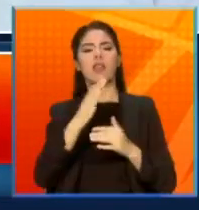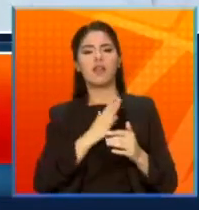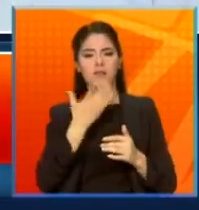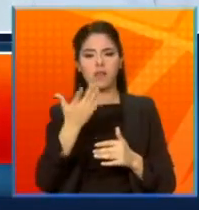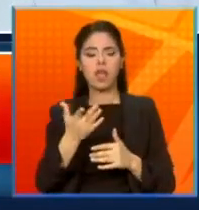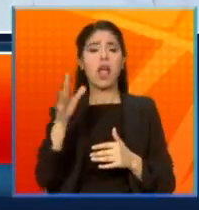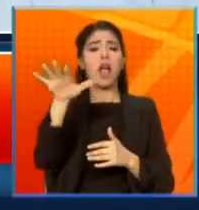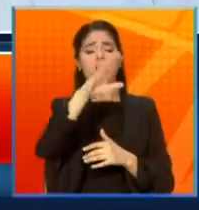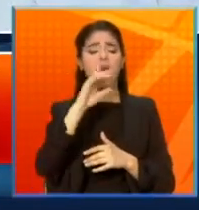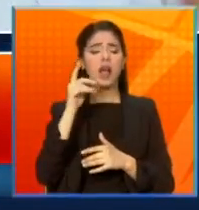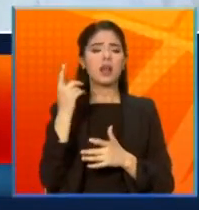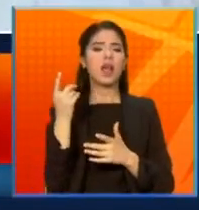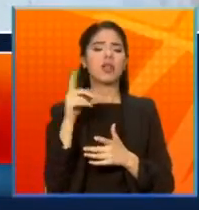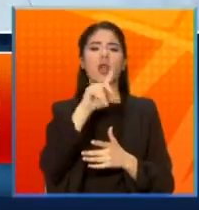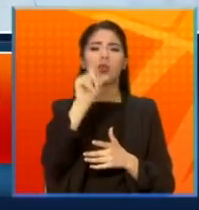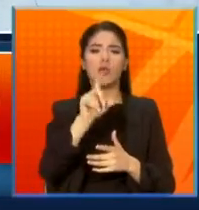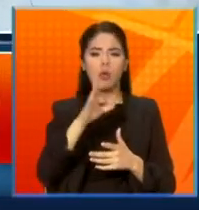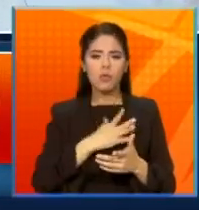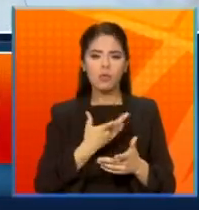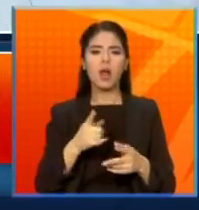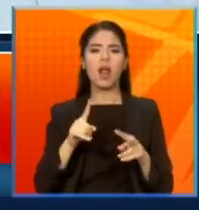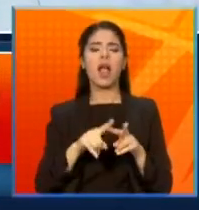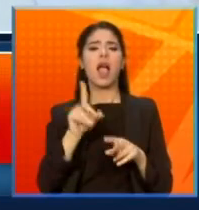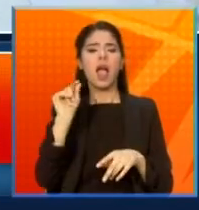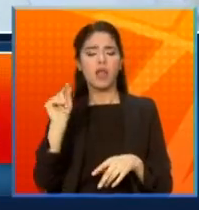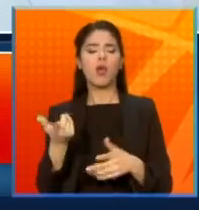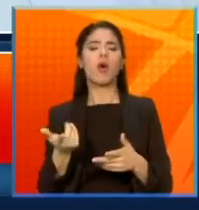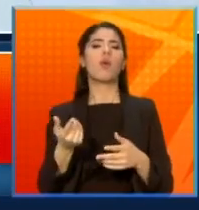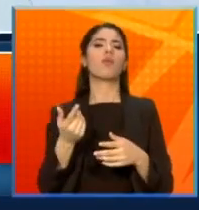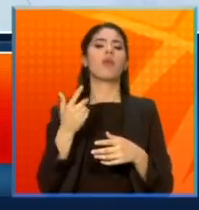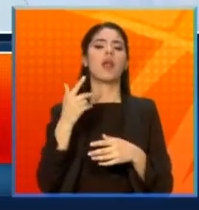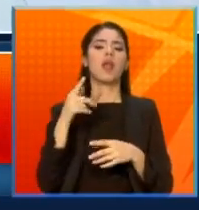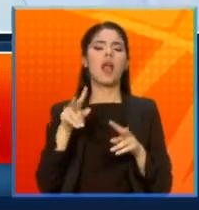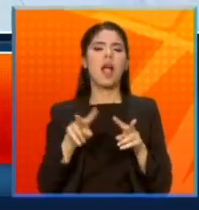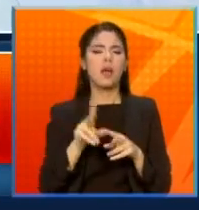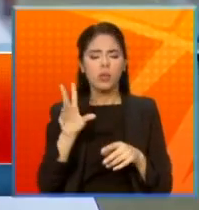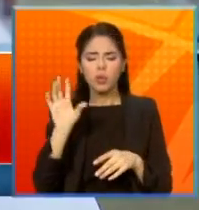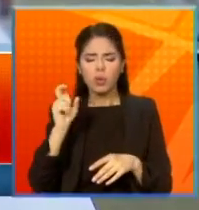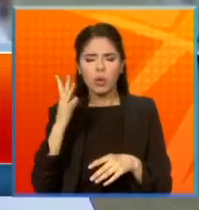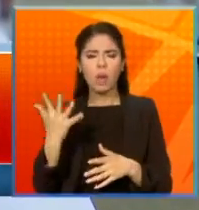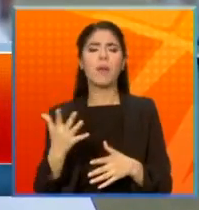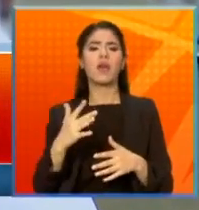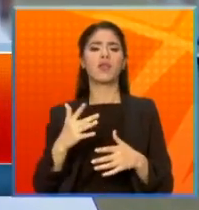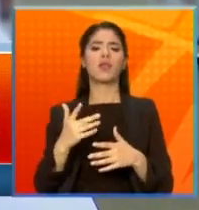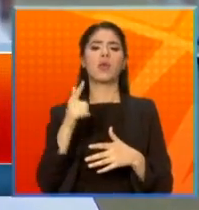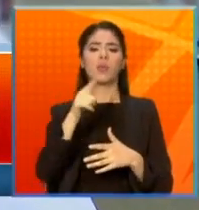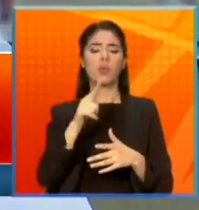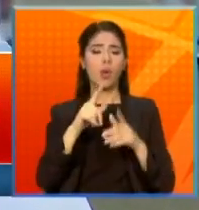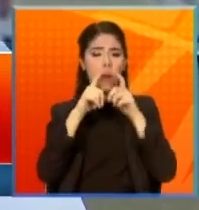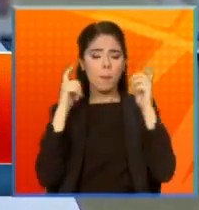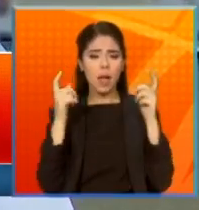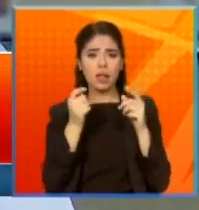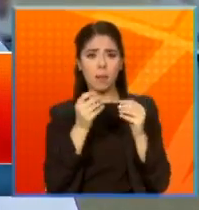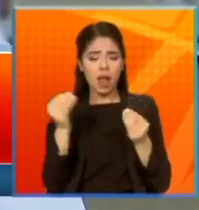Herkes kulaktan dolma bir şey soruyor. N11, N95, 3M vesaire çok soruyorlar. Fiyatlarında bir artış oldu mu